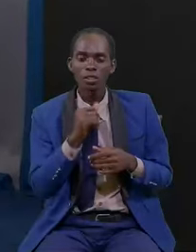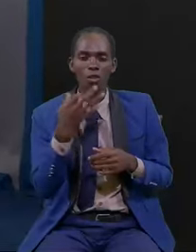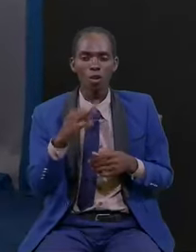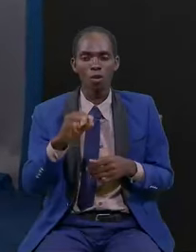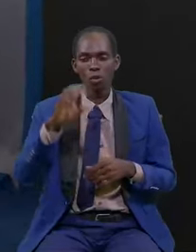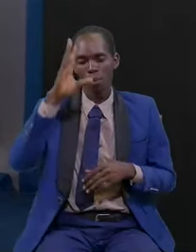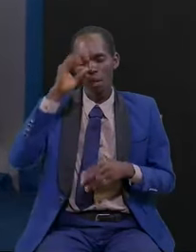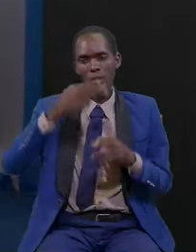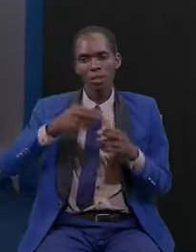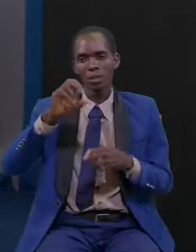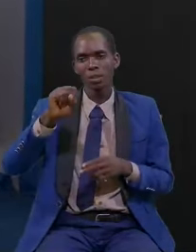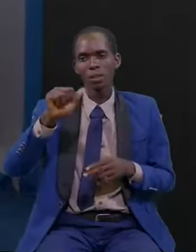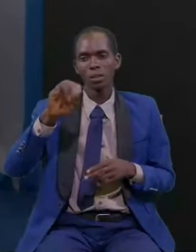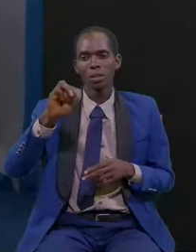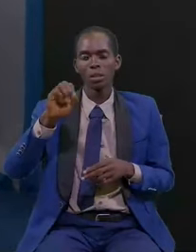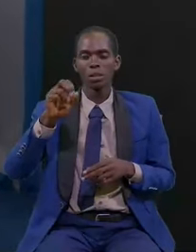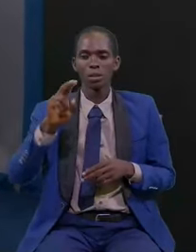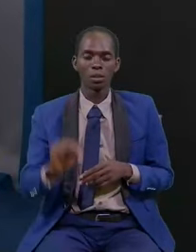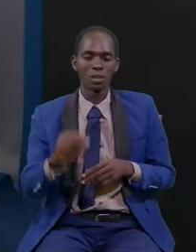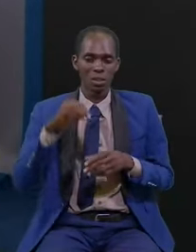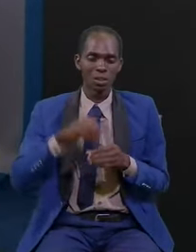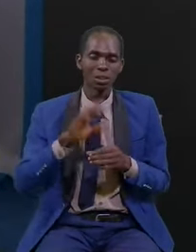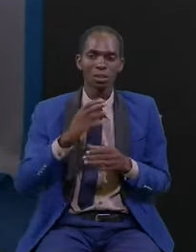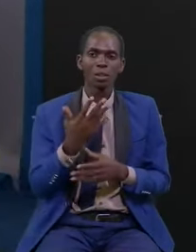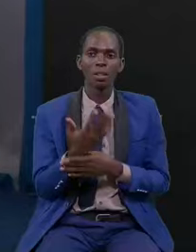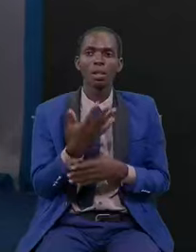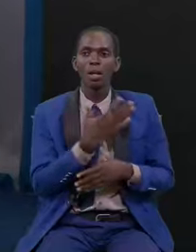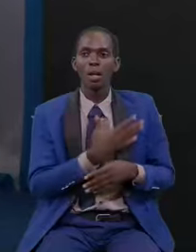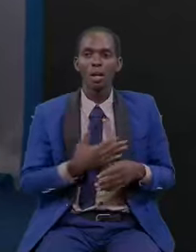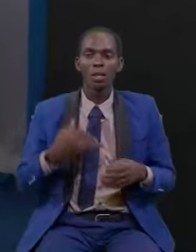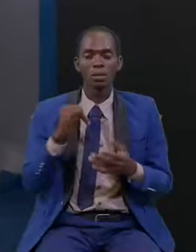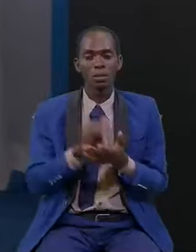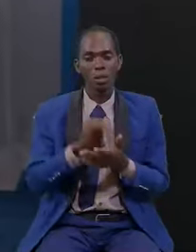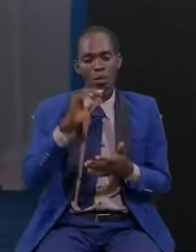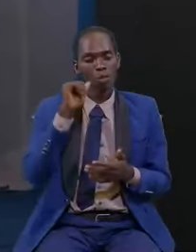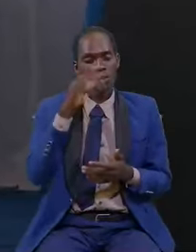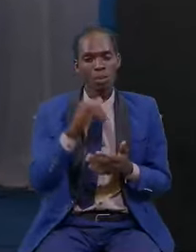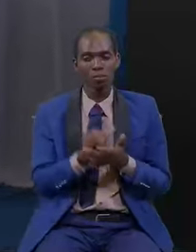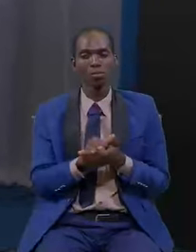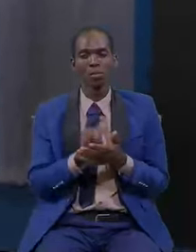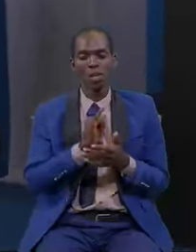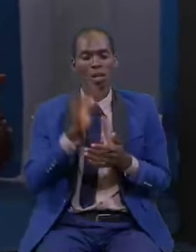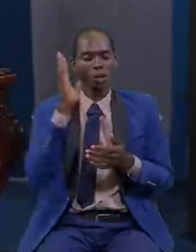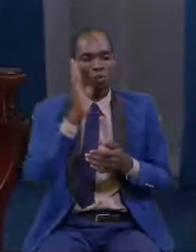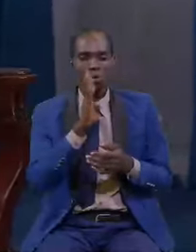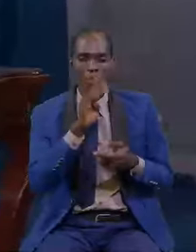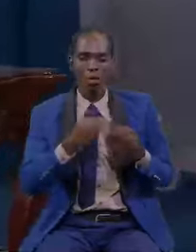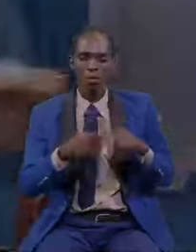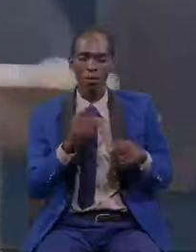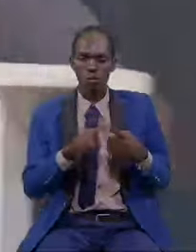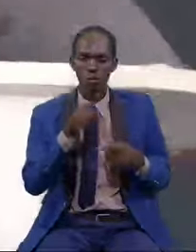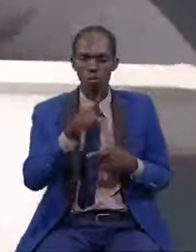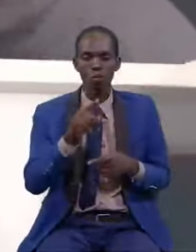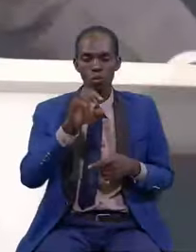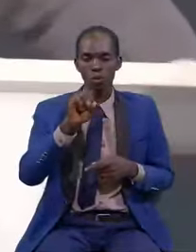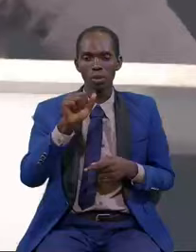vain. Je suis ton ami jusqu'à ce que j'obtienne tous tes secrets. Comme j'ai tes secrets maintenant, je